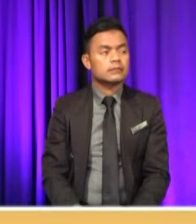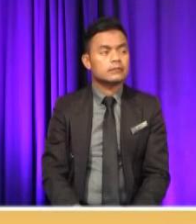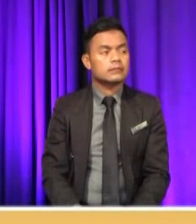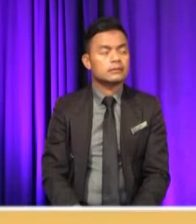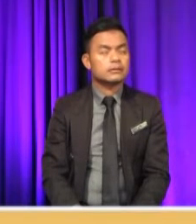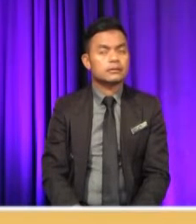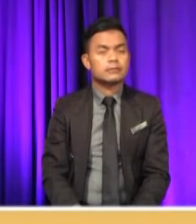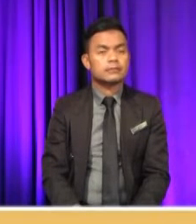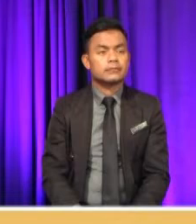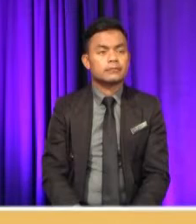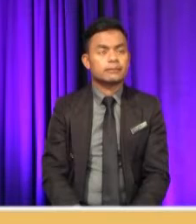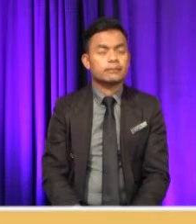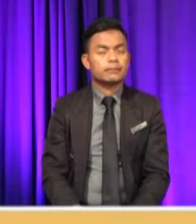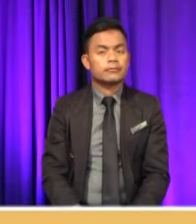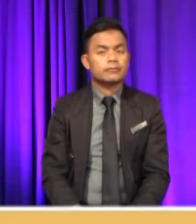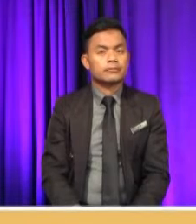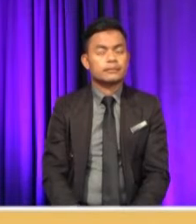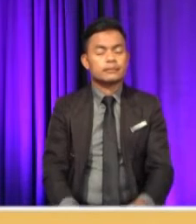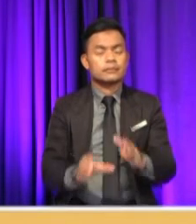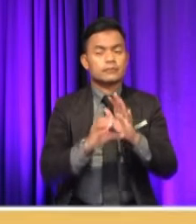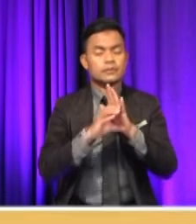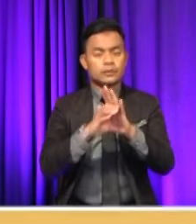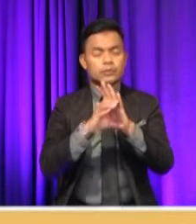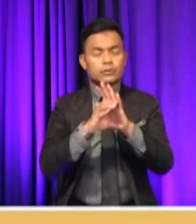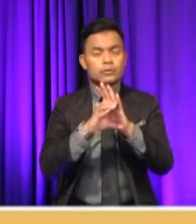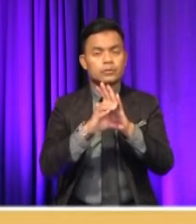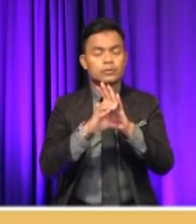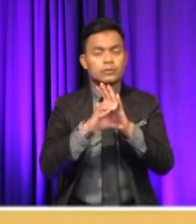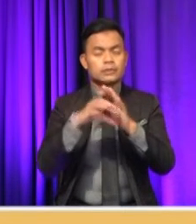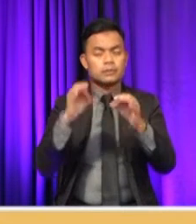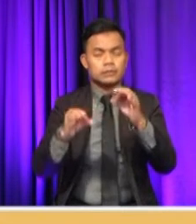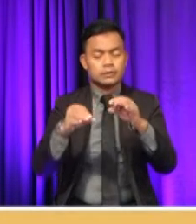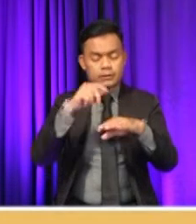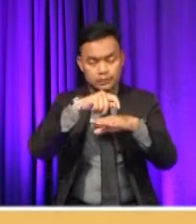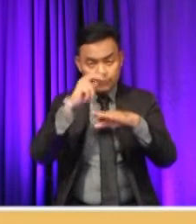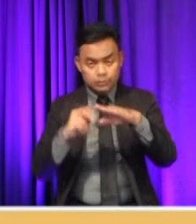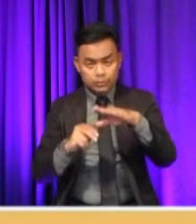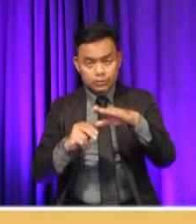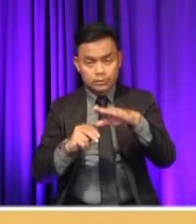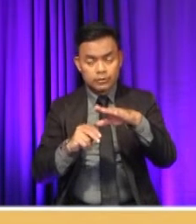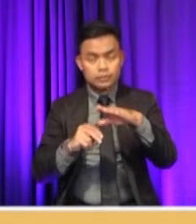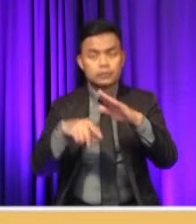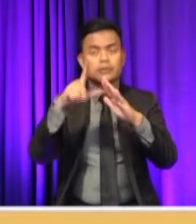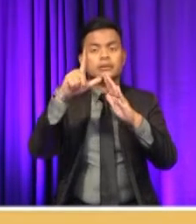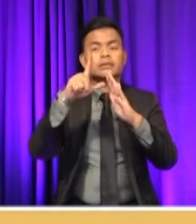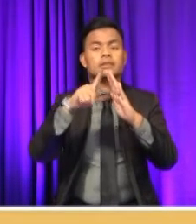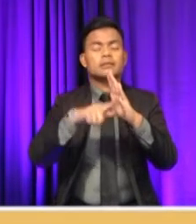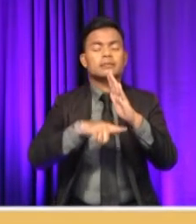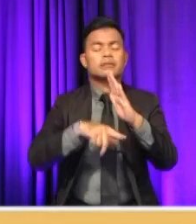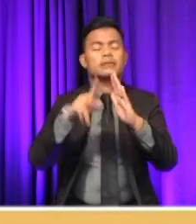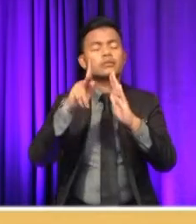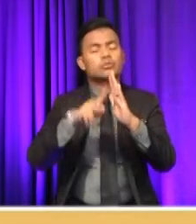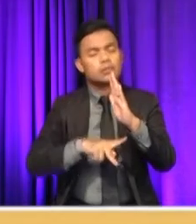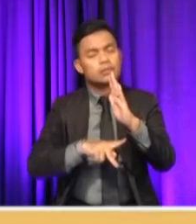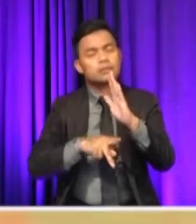Okey. Okey, ni contoh dia. Okey, lagi kalau pengubah injak turun dia punya belitan sekunder dia lebih kurang daripada